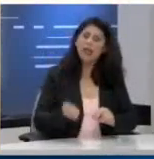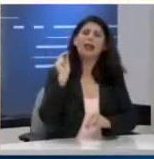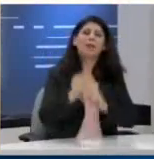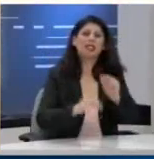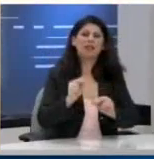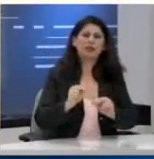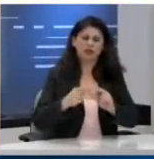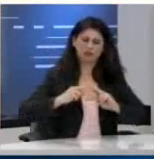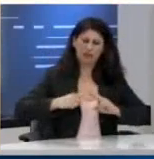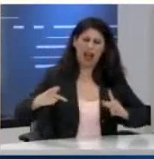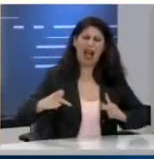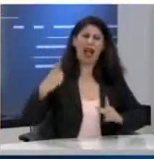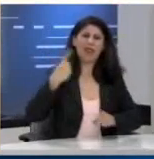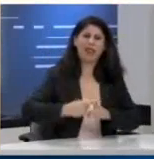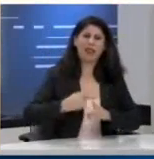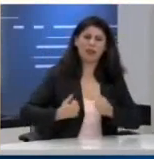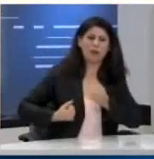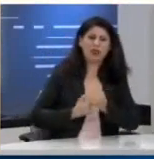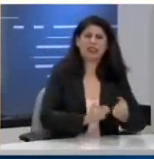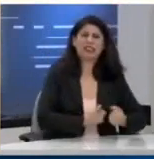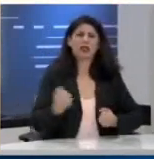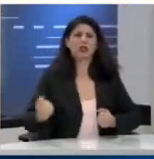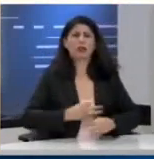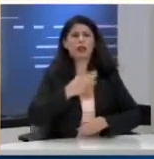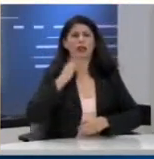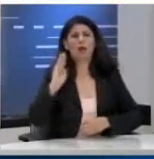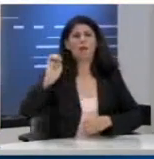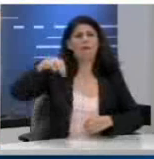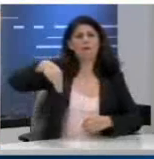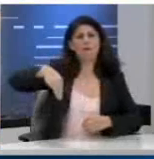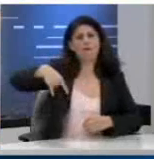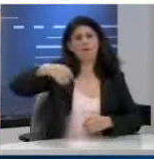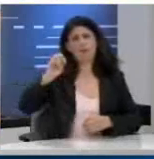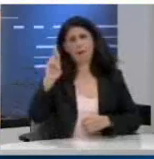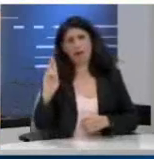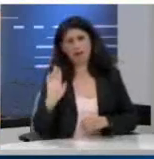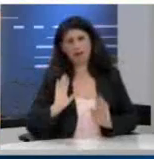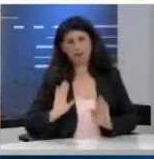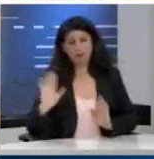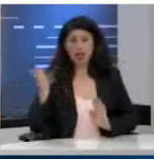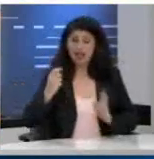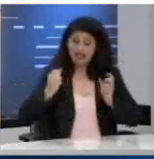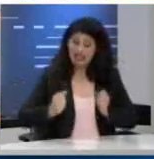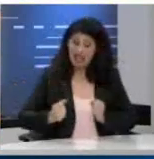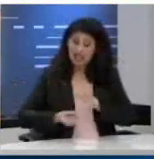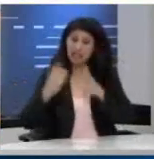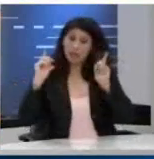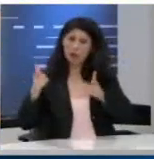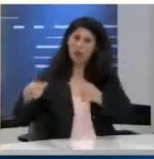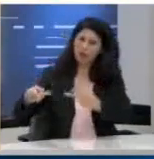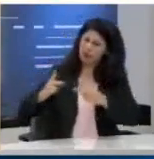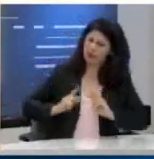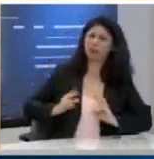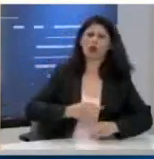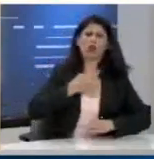του αν θέλει να και υποστηριχτή της λιτότητας κ. Βέμπερ. Και σε ό,τι αφορά τη στάση της Νέας Δημοκρατίας θα μας